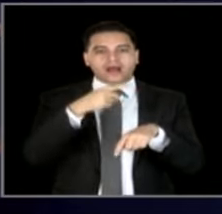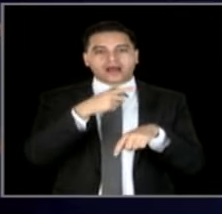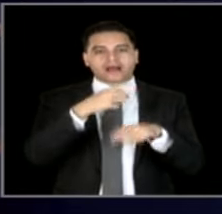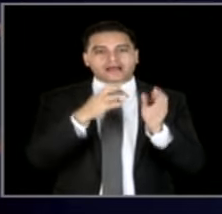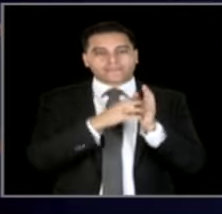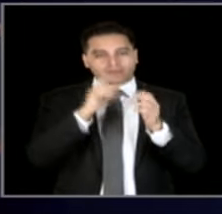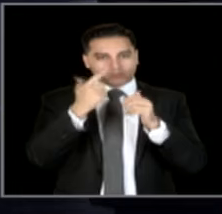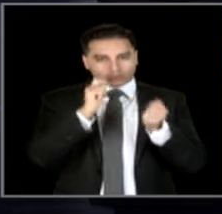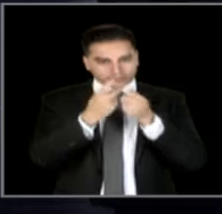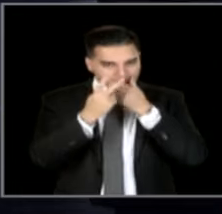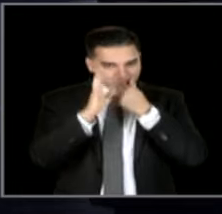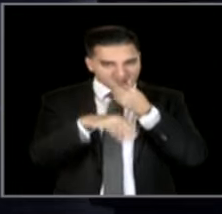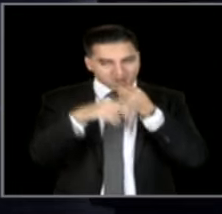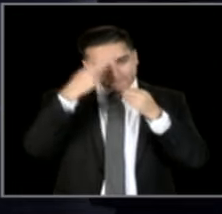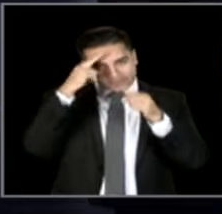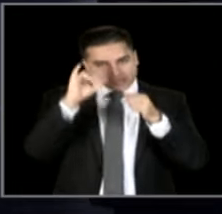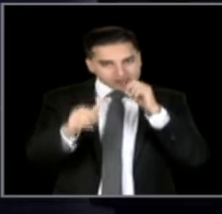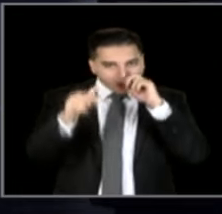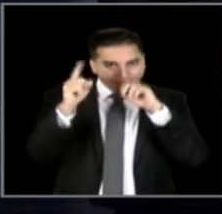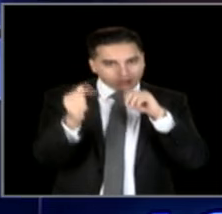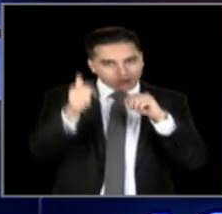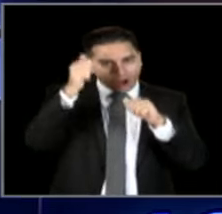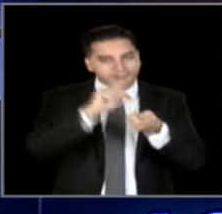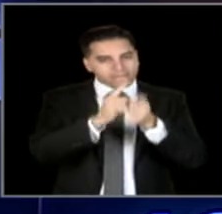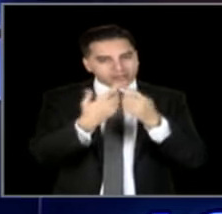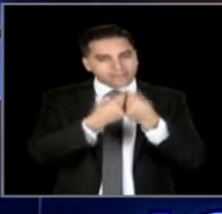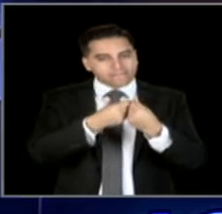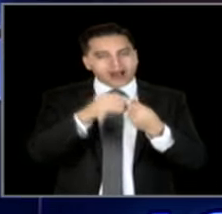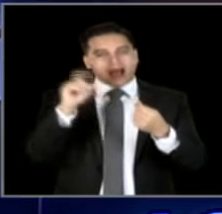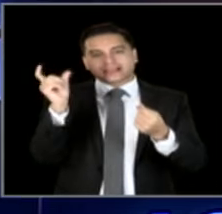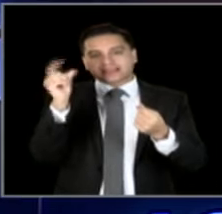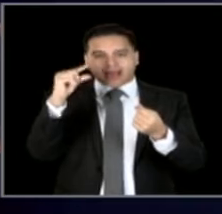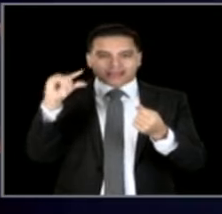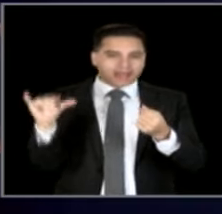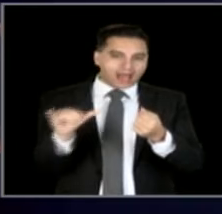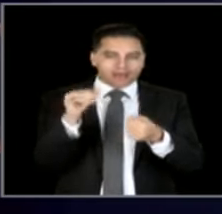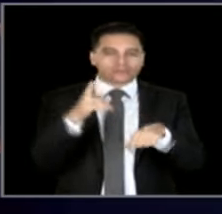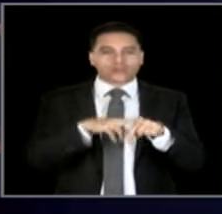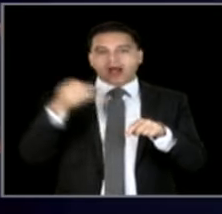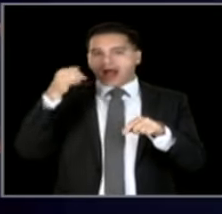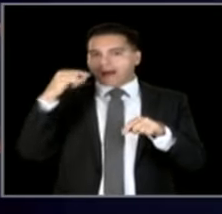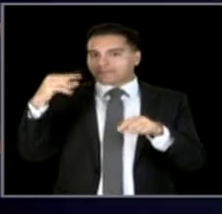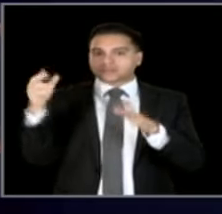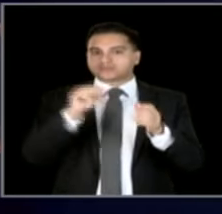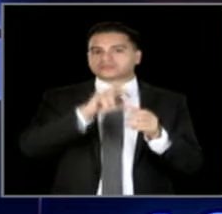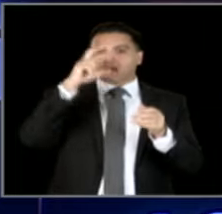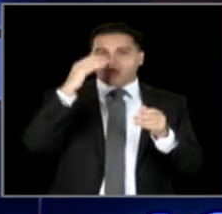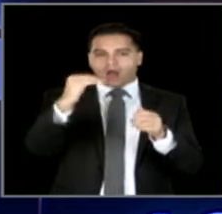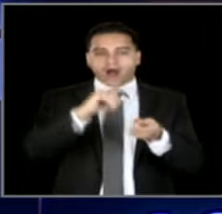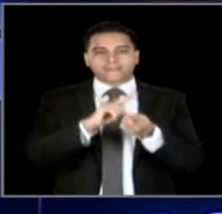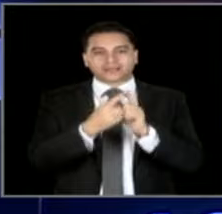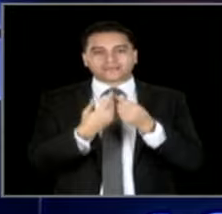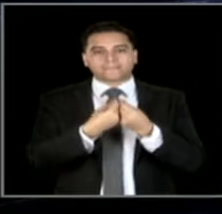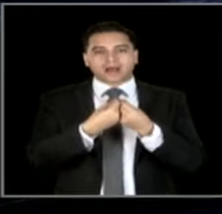جامعة المنصورة، يا رب العينين نزلت مكان ندى محمود، وأحمد صلاح نزل